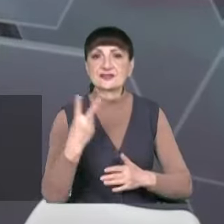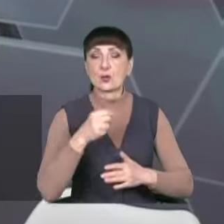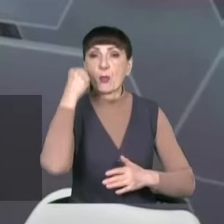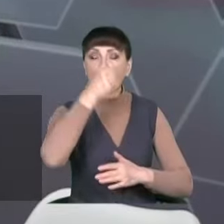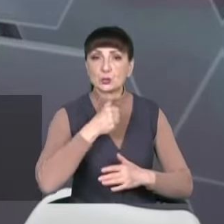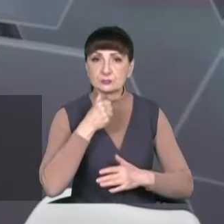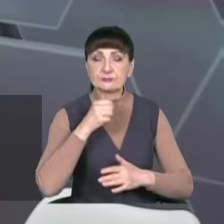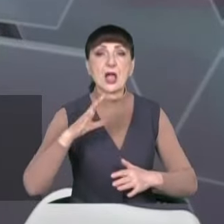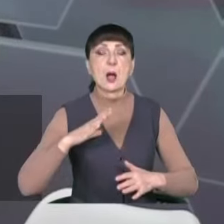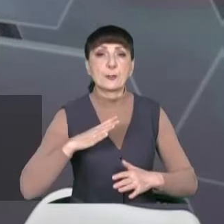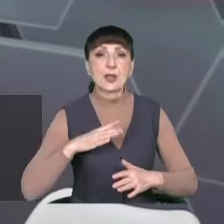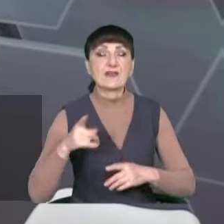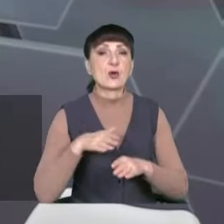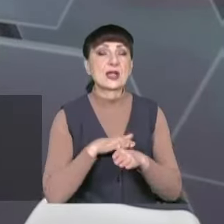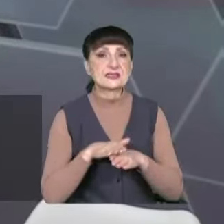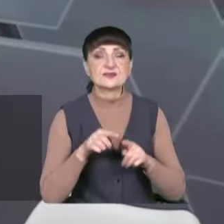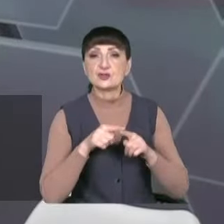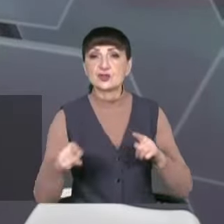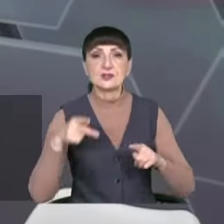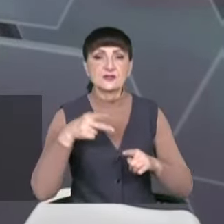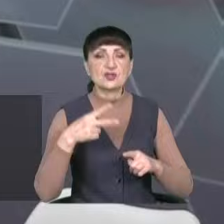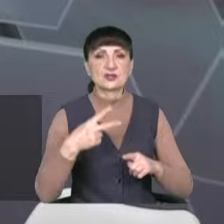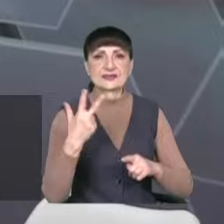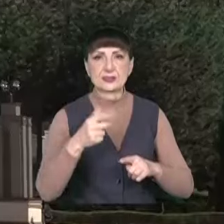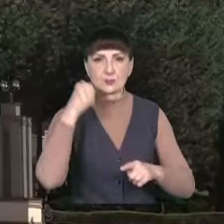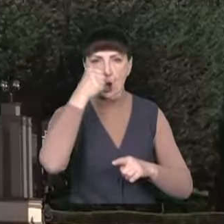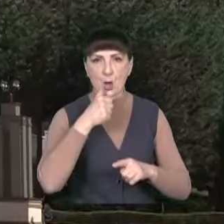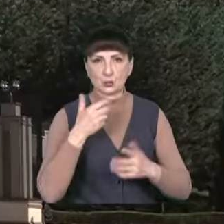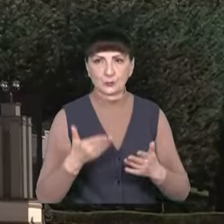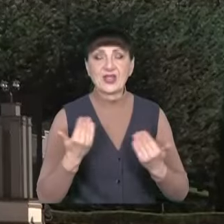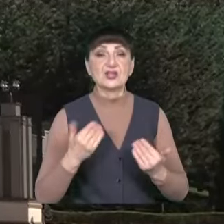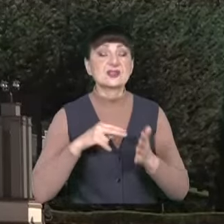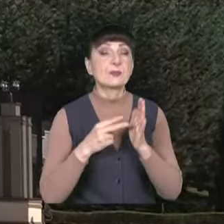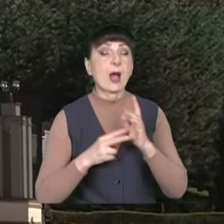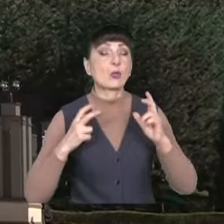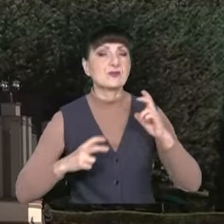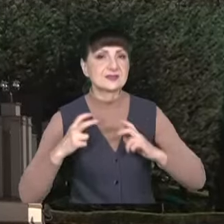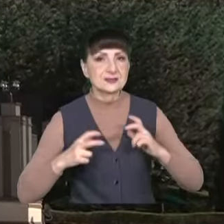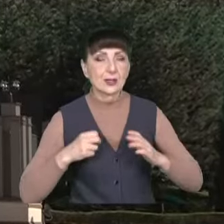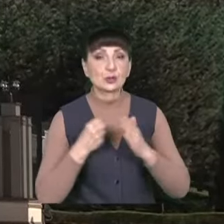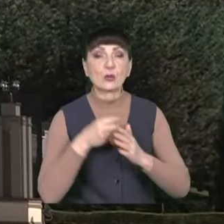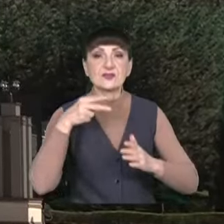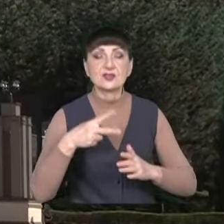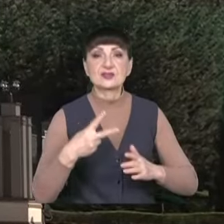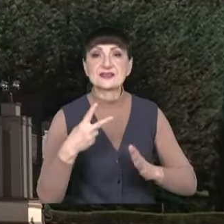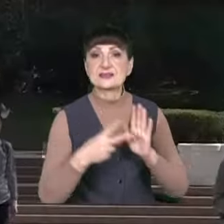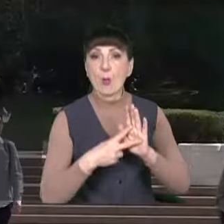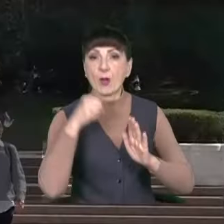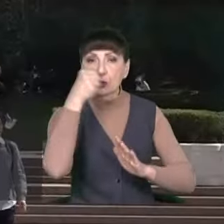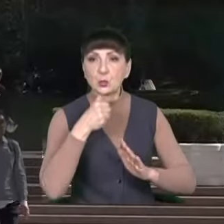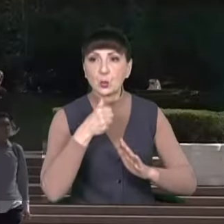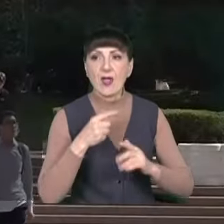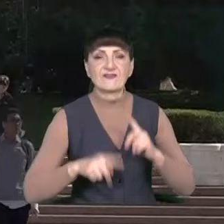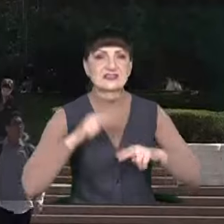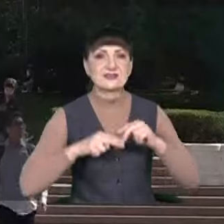году. И была его реализация в течение 2023 года. Сейчас в планах университета до 2027 года